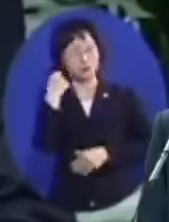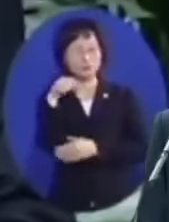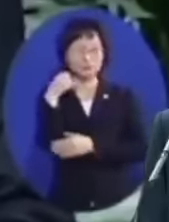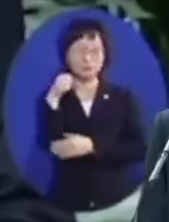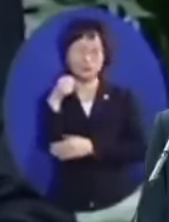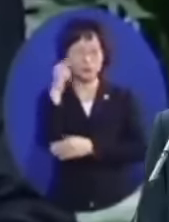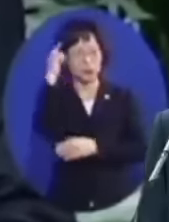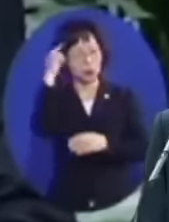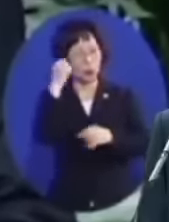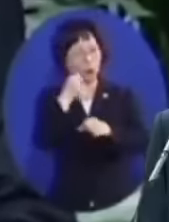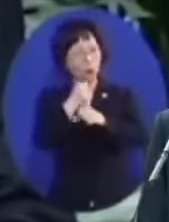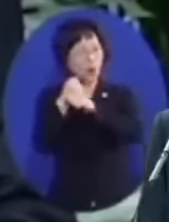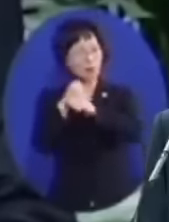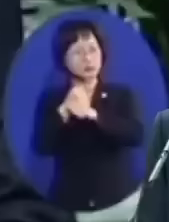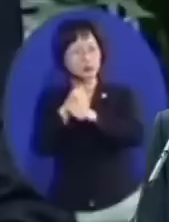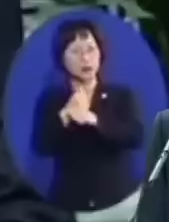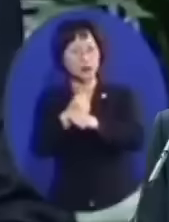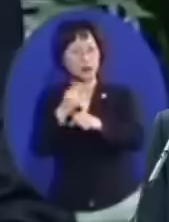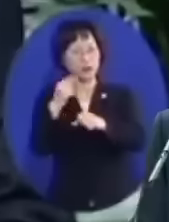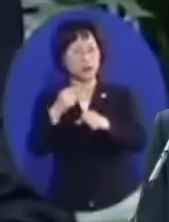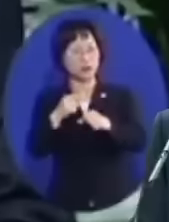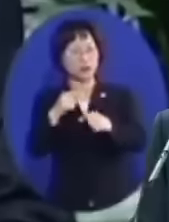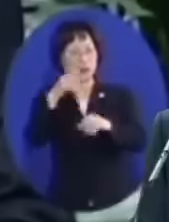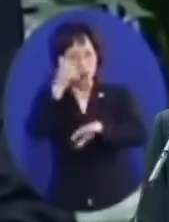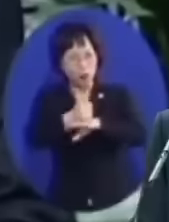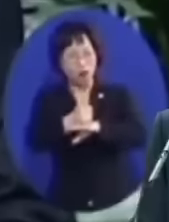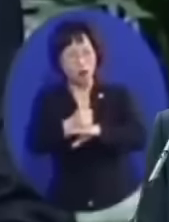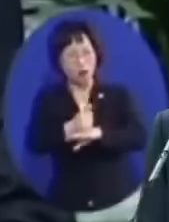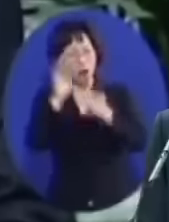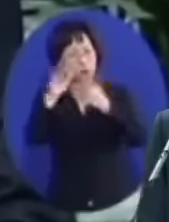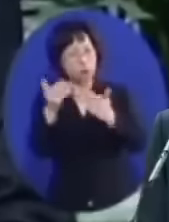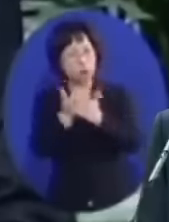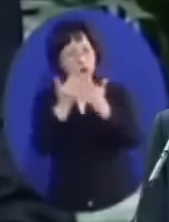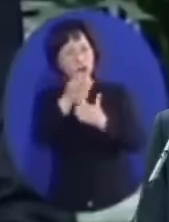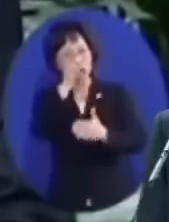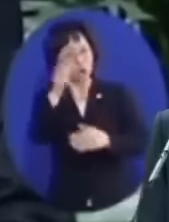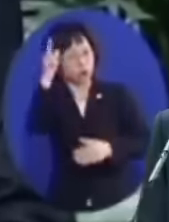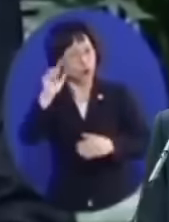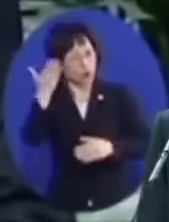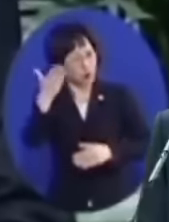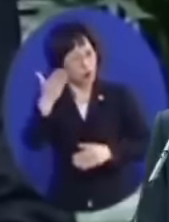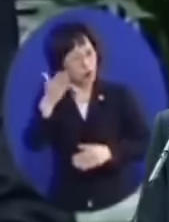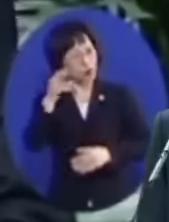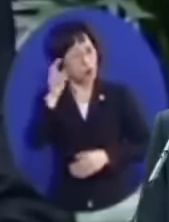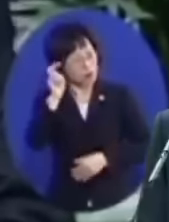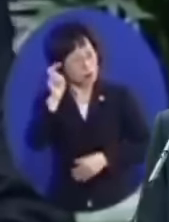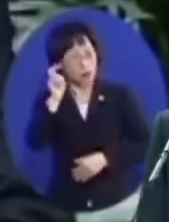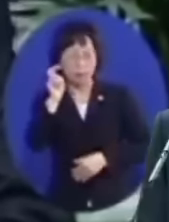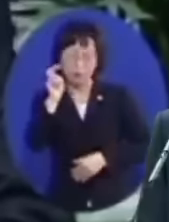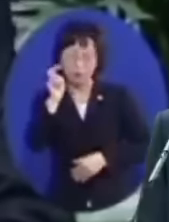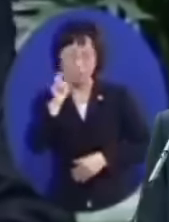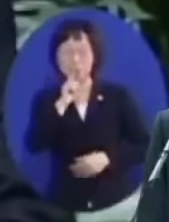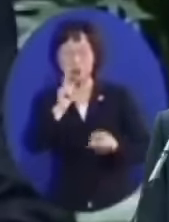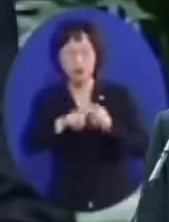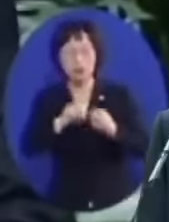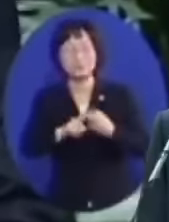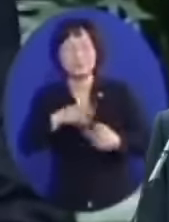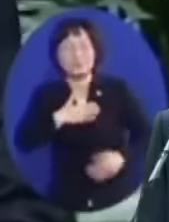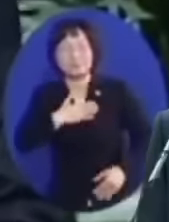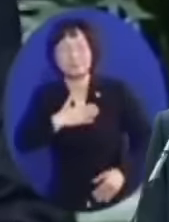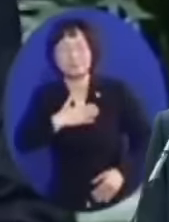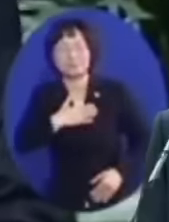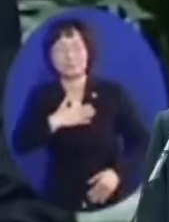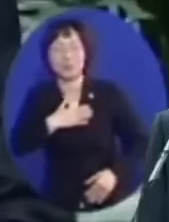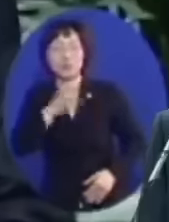연구한 결과에 굉장히 가능성이 있고 훌륭한 애들이라고 그렇게 결정을 했으니까 그런가 보다 했었습니다. 그래서 저